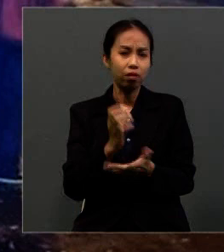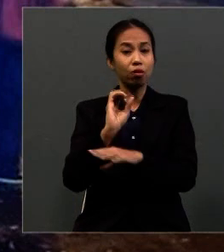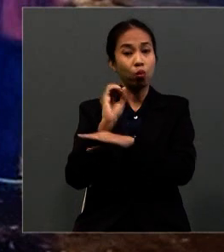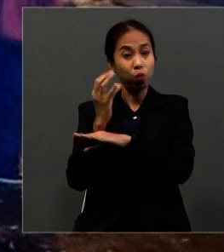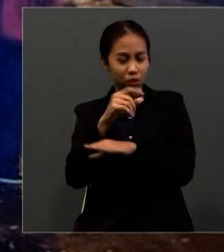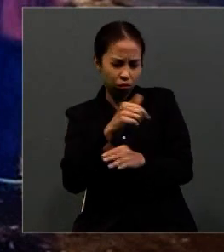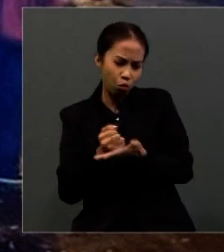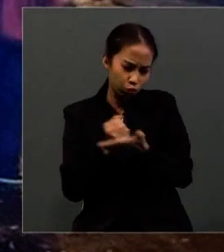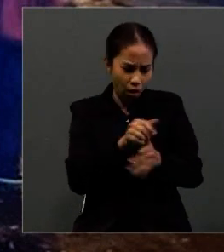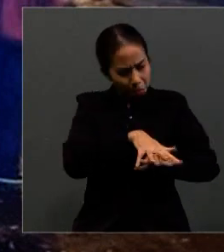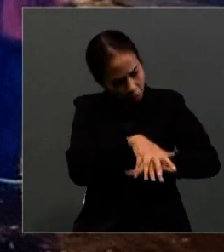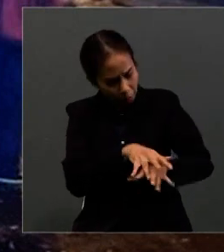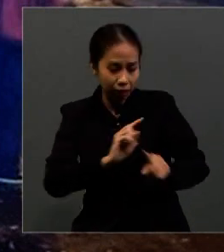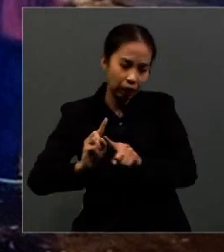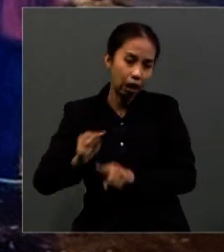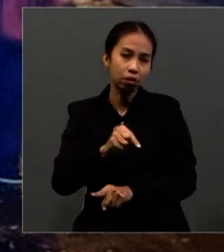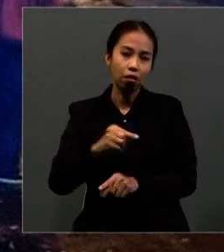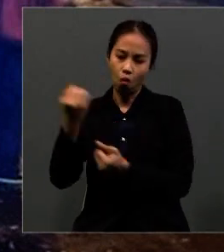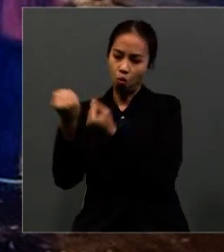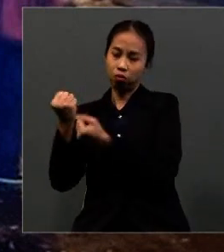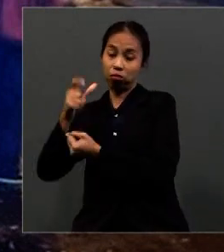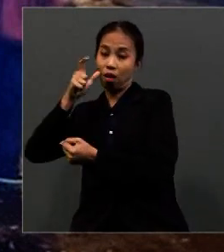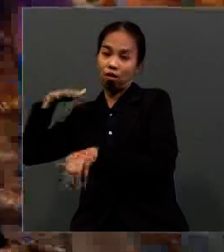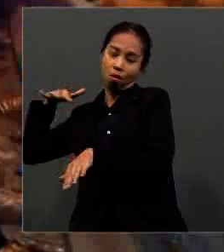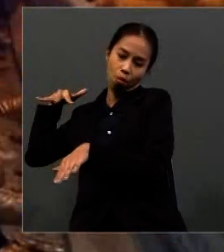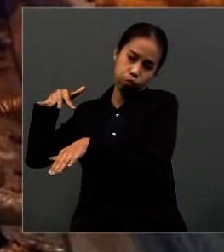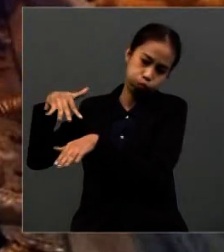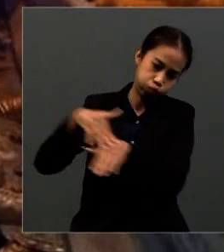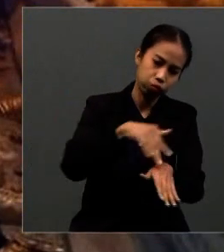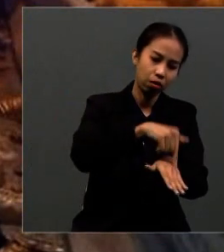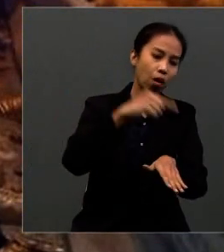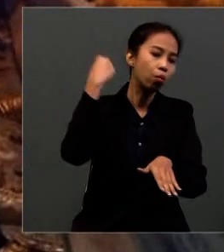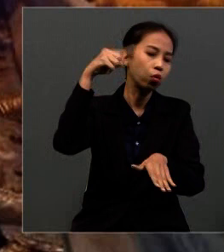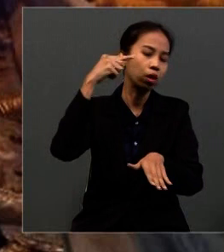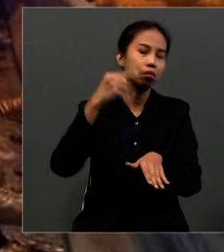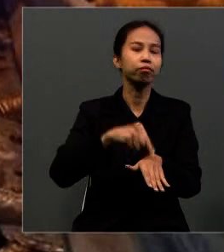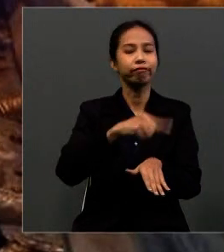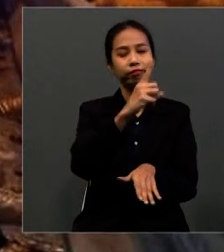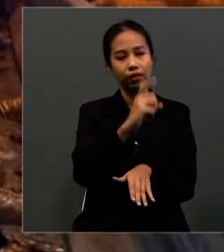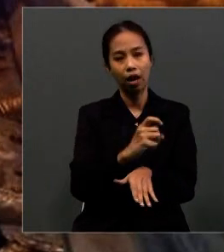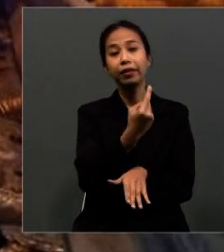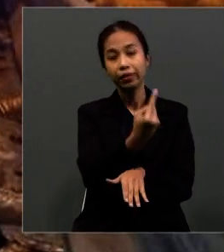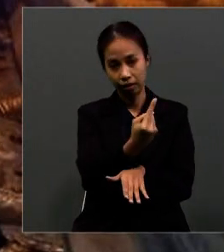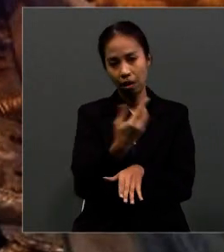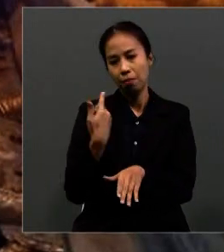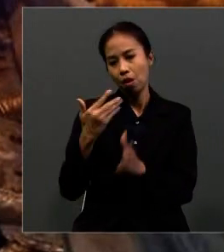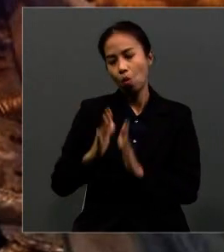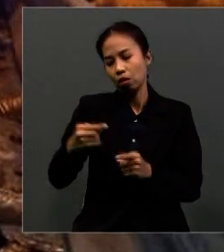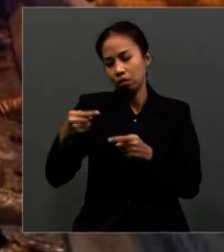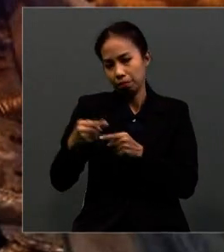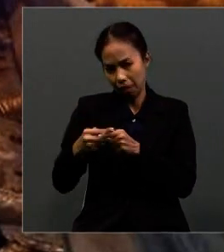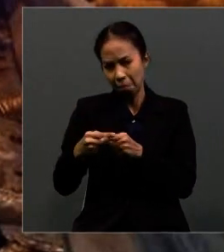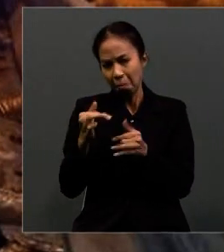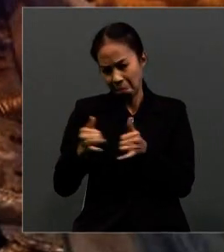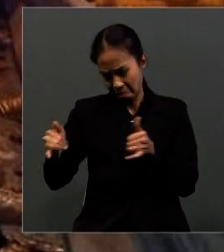งานช่วยเหลืออยู่เนี่ยนะฮะรถเทรลเลอร์มาก็กวาดเจ้าหน้าที่กู้ชีพหญิงคนดังกล่าวเสียชีวิต1รายและมีผู้ได้รับบาดเจ็บอีกหลายค